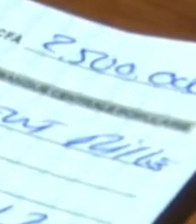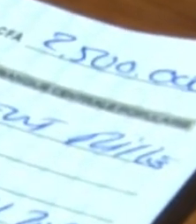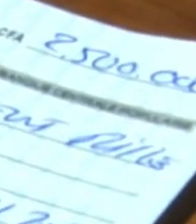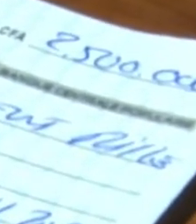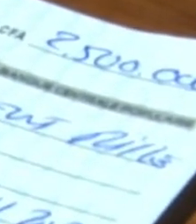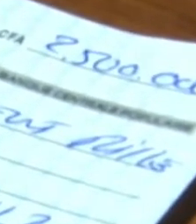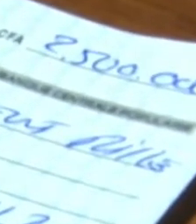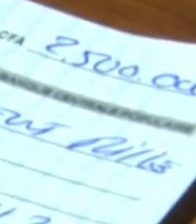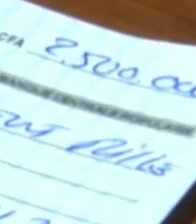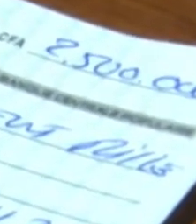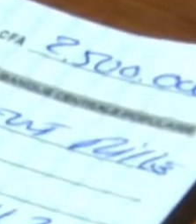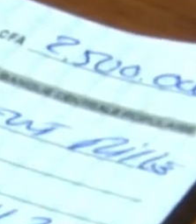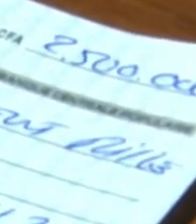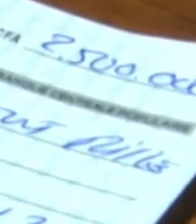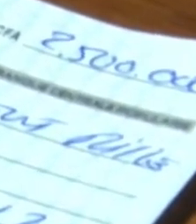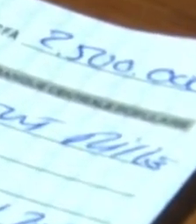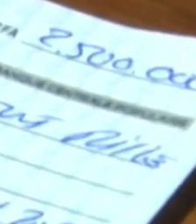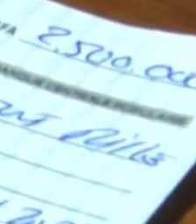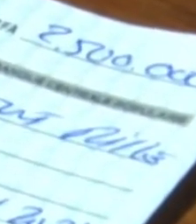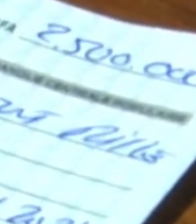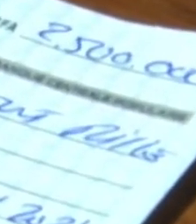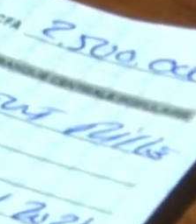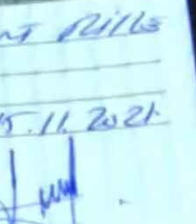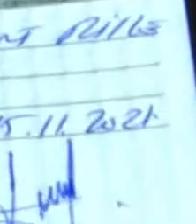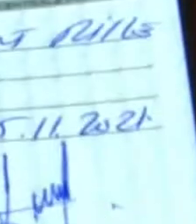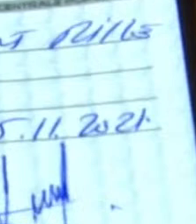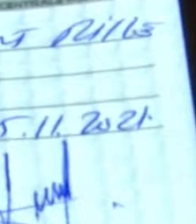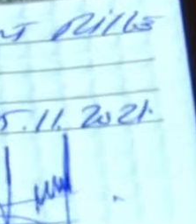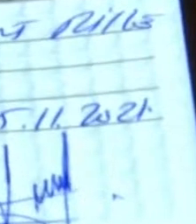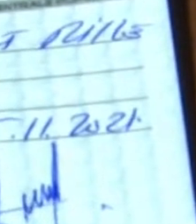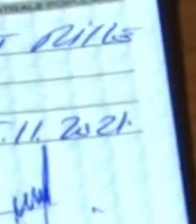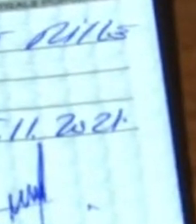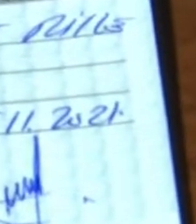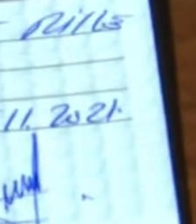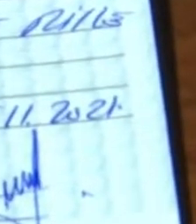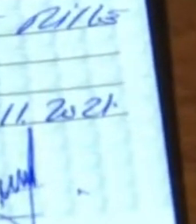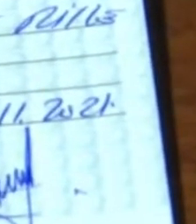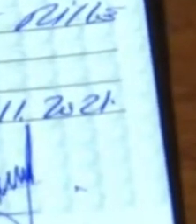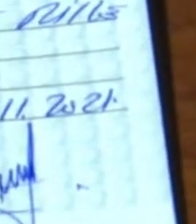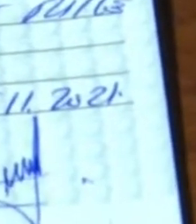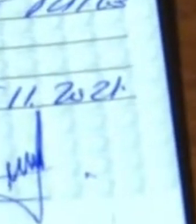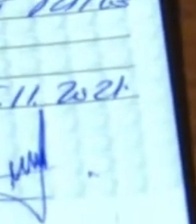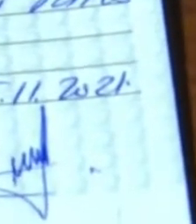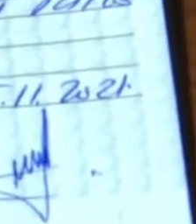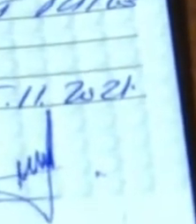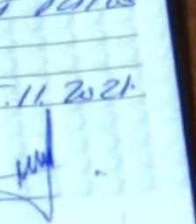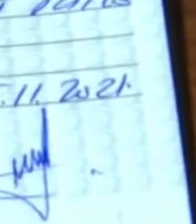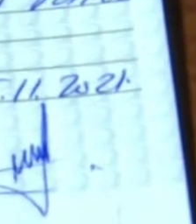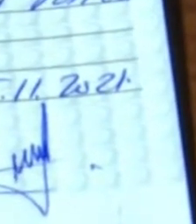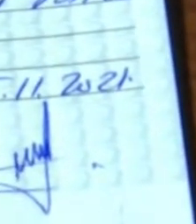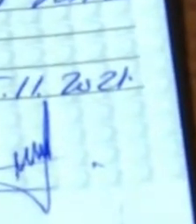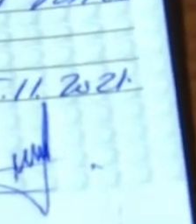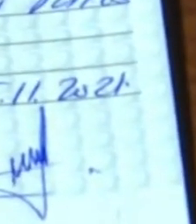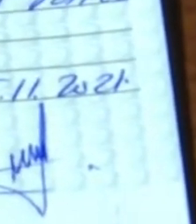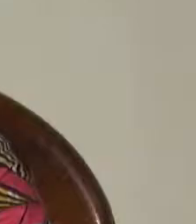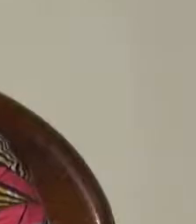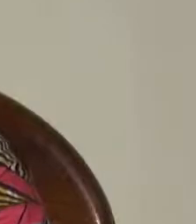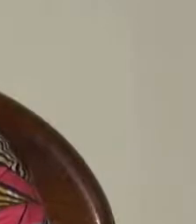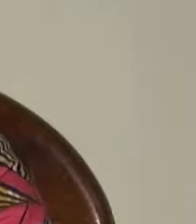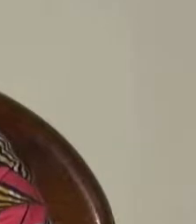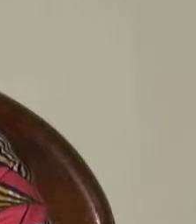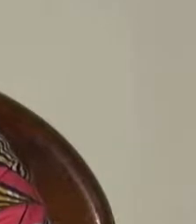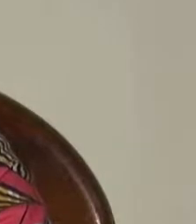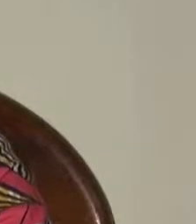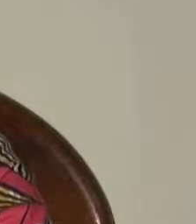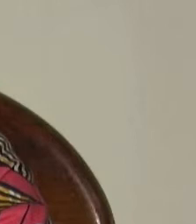nous avons assuré une consultation ophtalmologique systématique pour environ 2000 écolières et écoliers